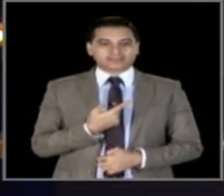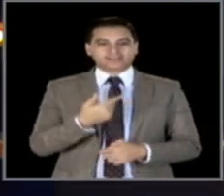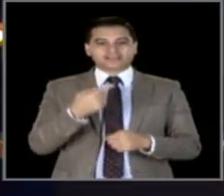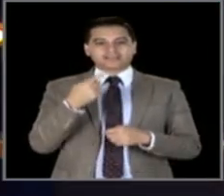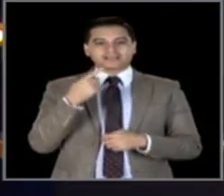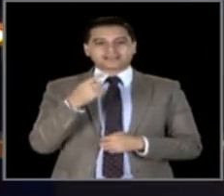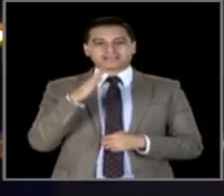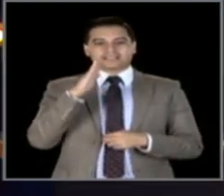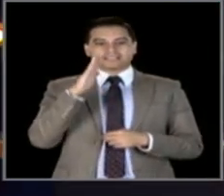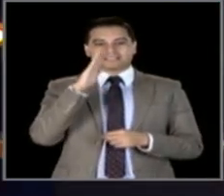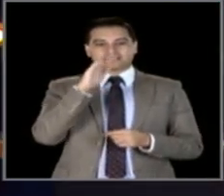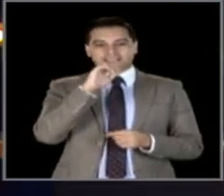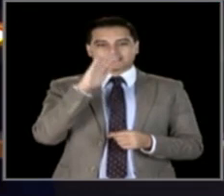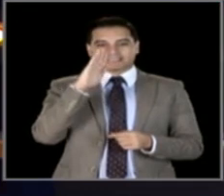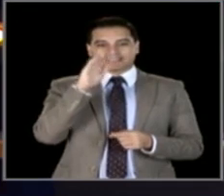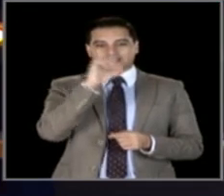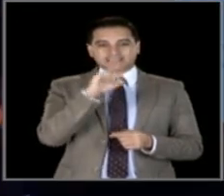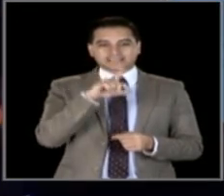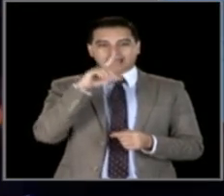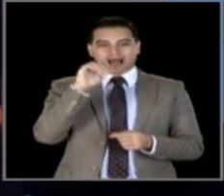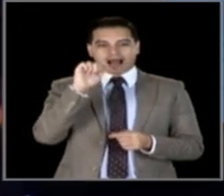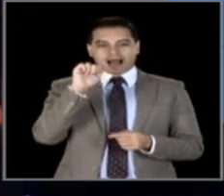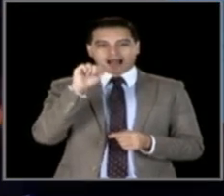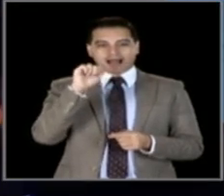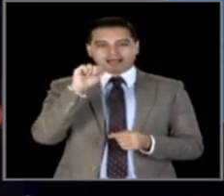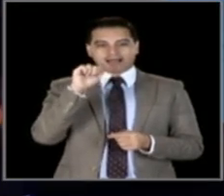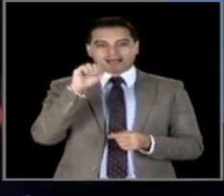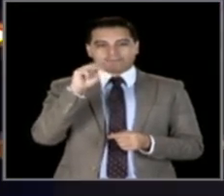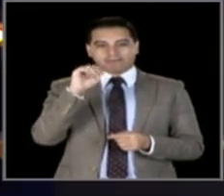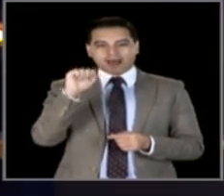s.kh.handmade. سلمى دوت خالد